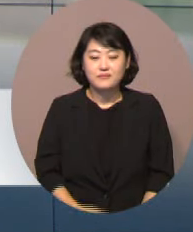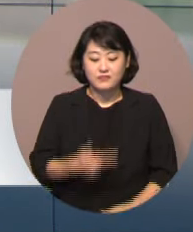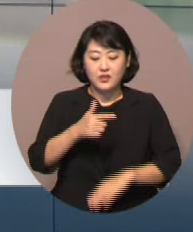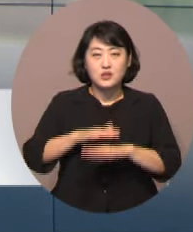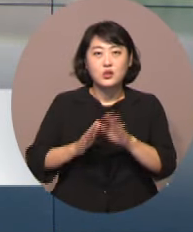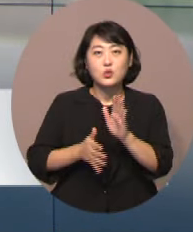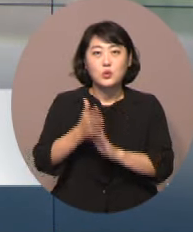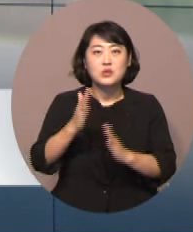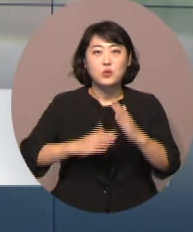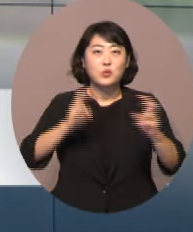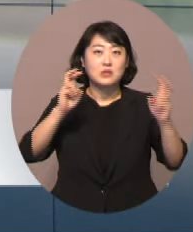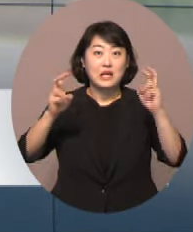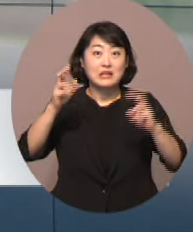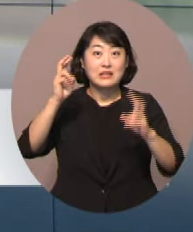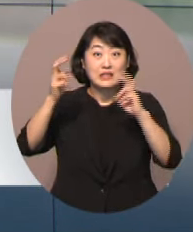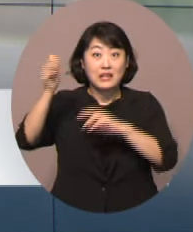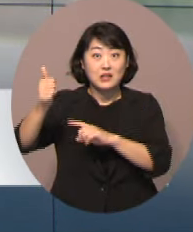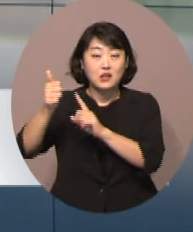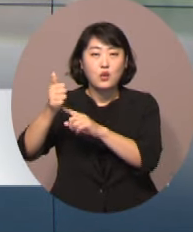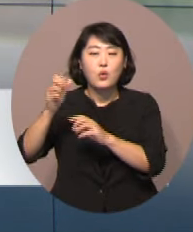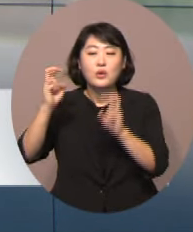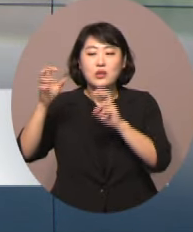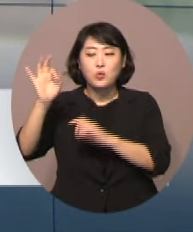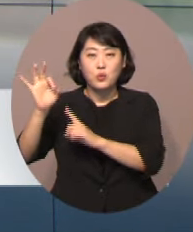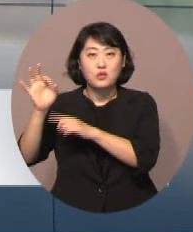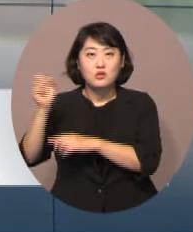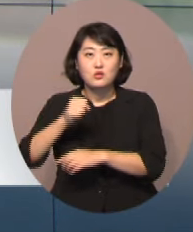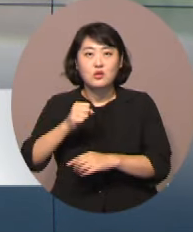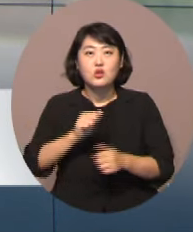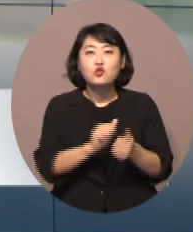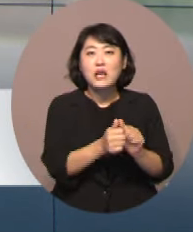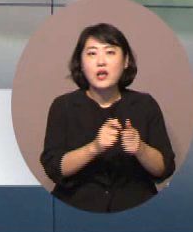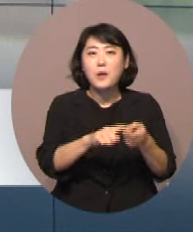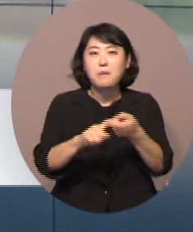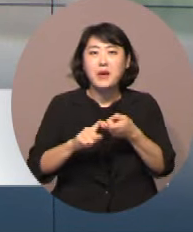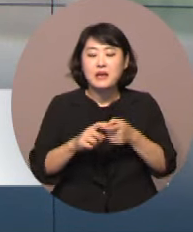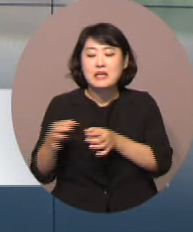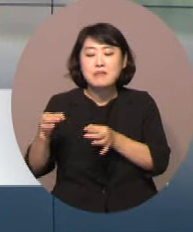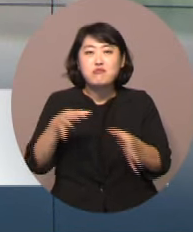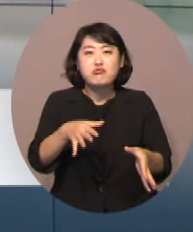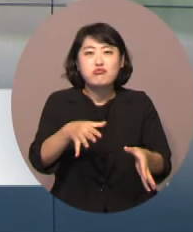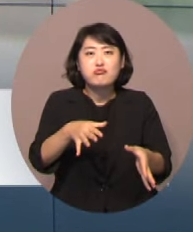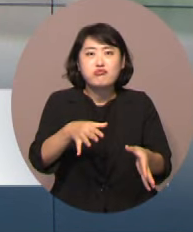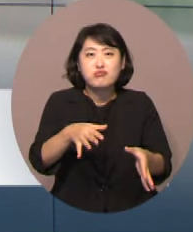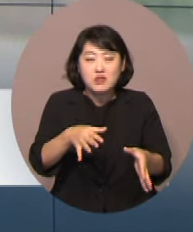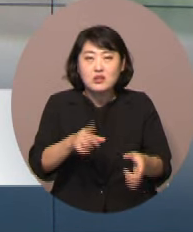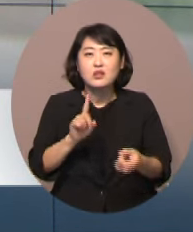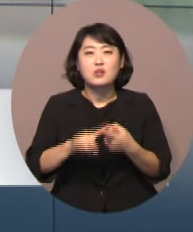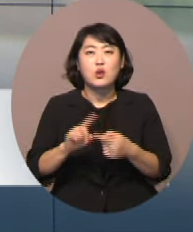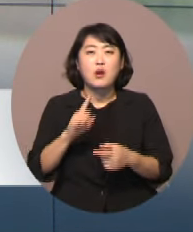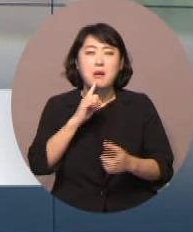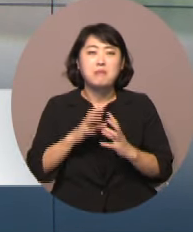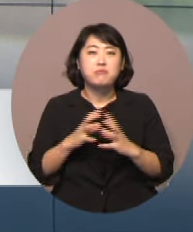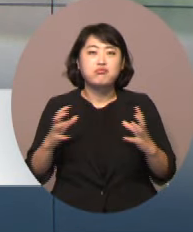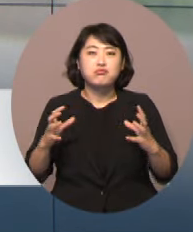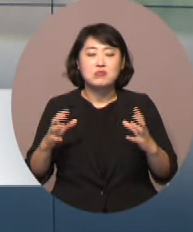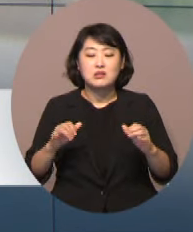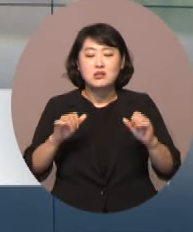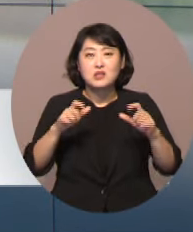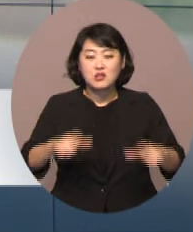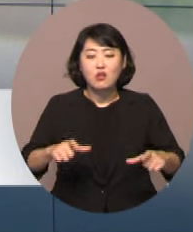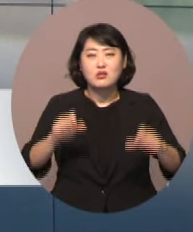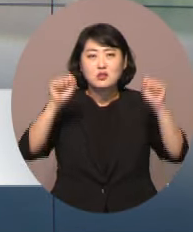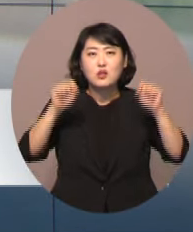대전 도시공사 사장이 회사 돈으로 대전 육상 연맹에 기부금을 후원해 생긴 논란으로 지역 체육계가 술렁이고